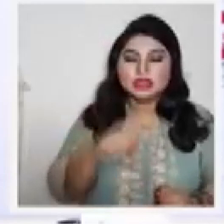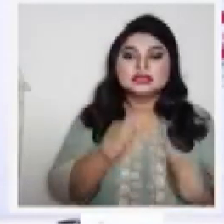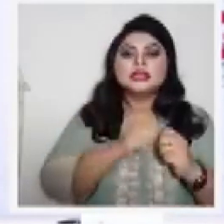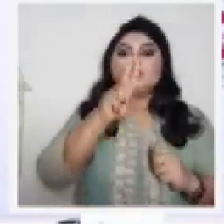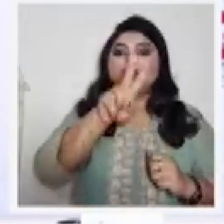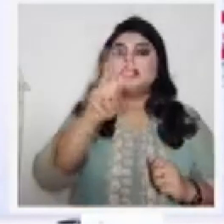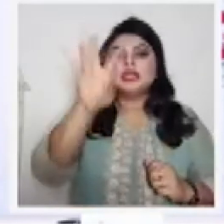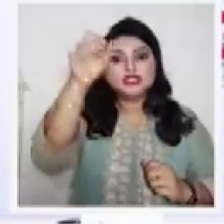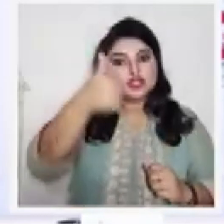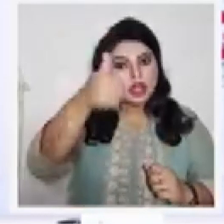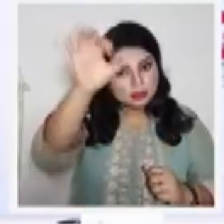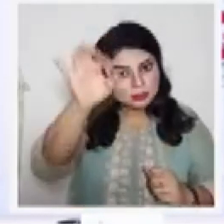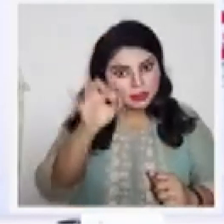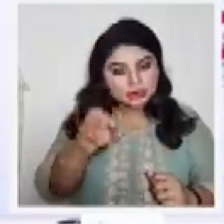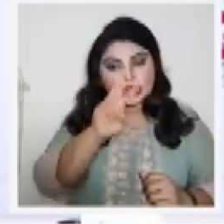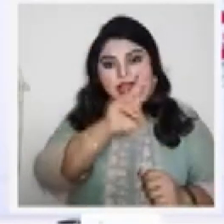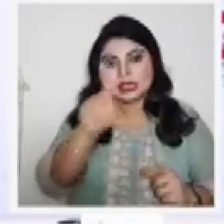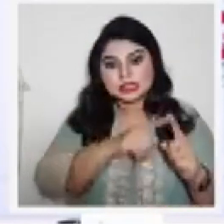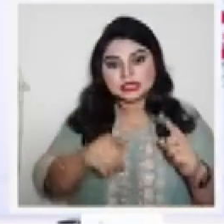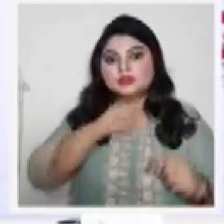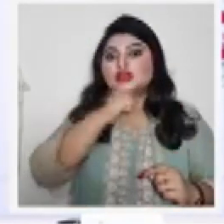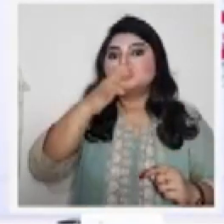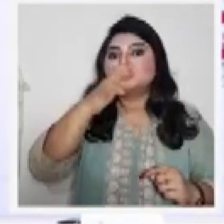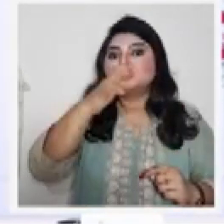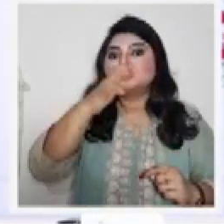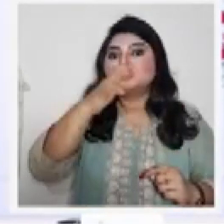41 থেকে 50 বছর 466 জন, 13.85%,